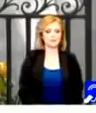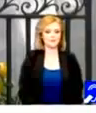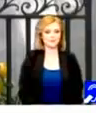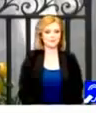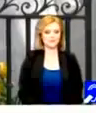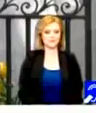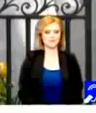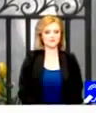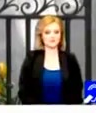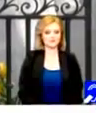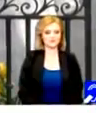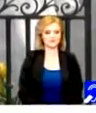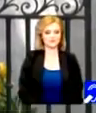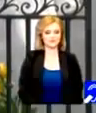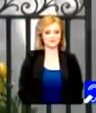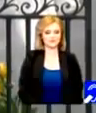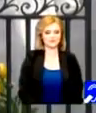nici vorbă.